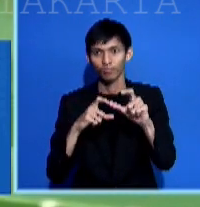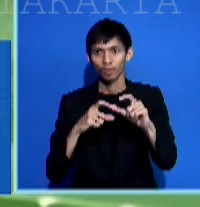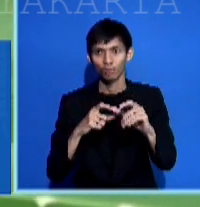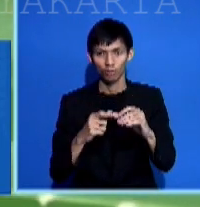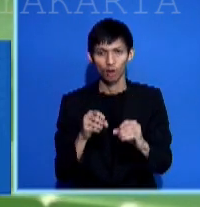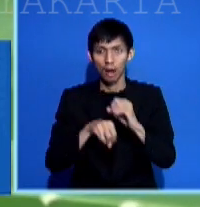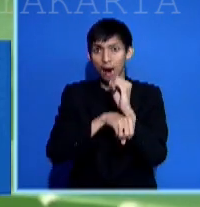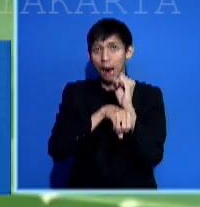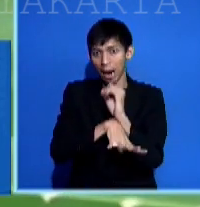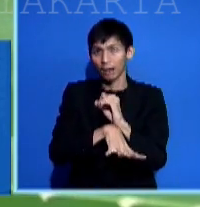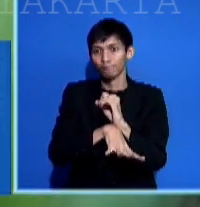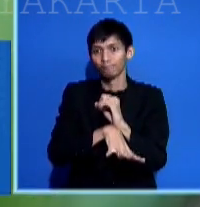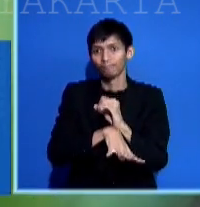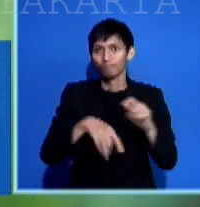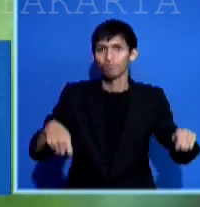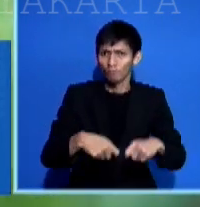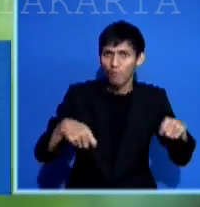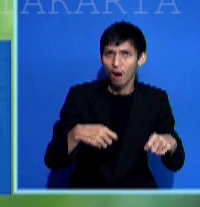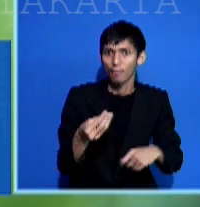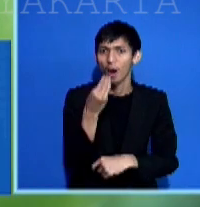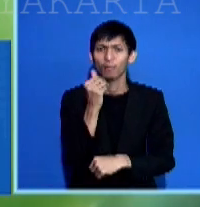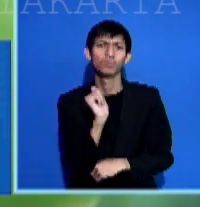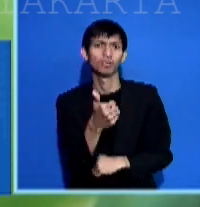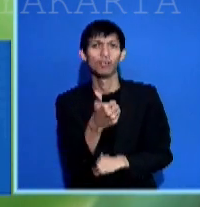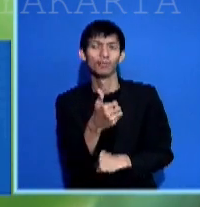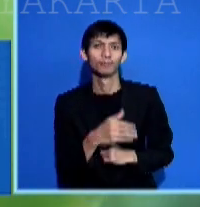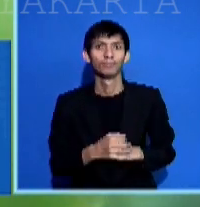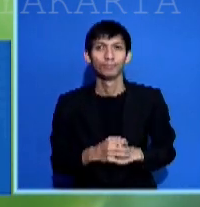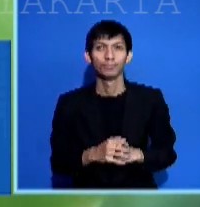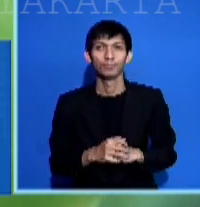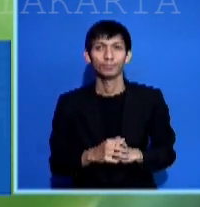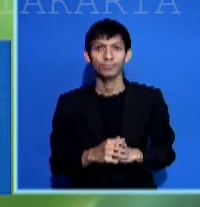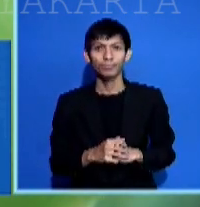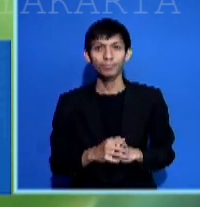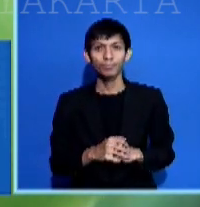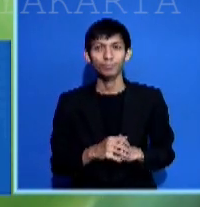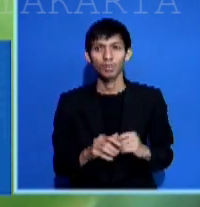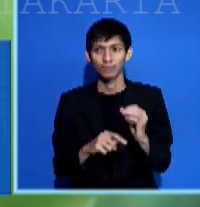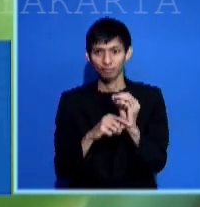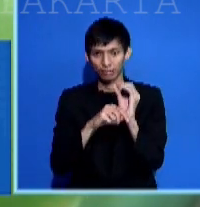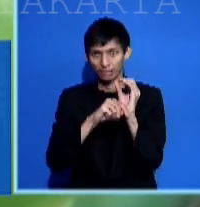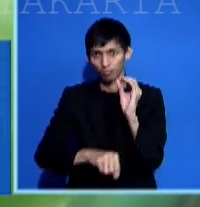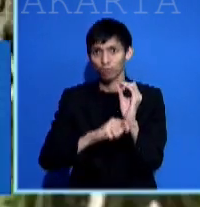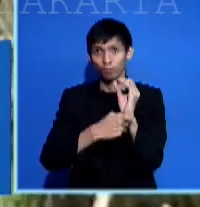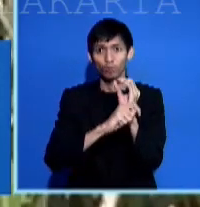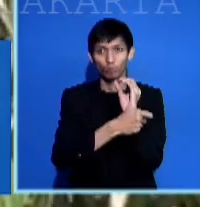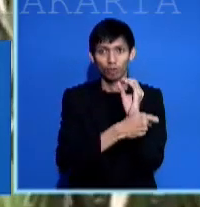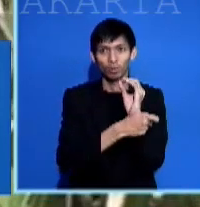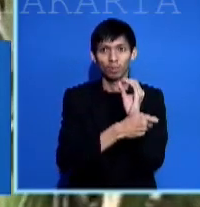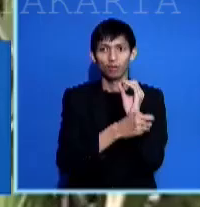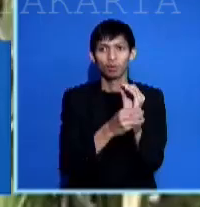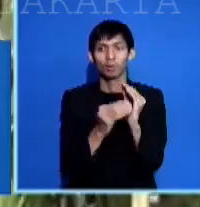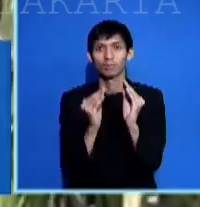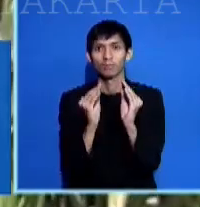wohipun saget kawuningan woh pandan Menik menawi dipun lolosi setunggal mbokunggal wujudipun kados salak nanging beda